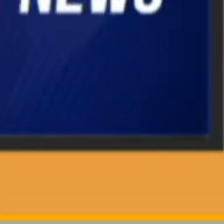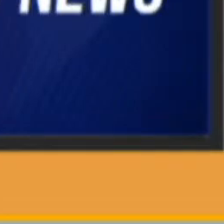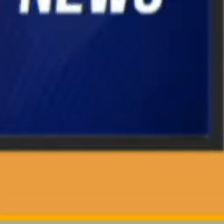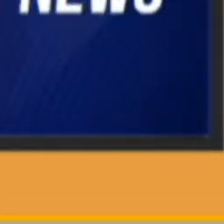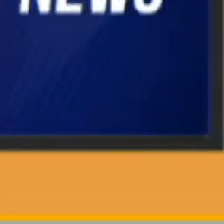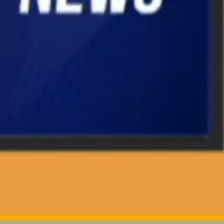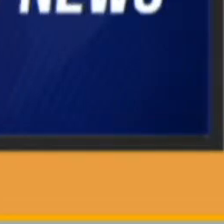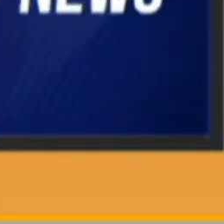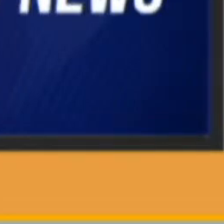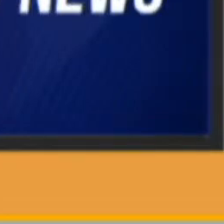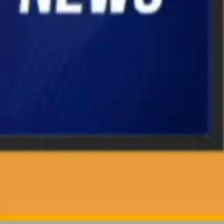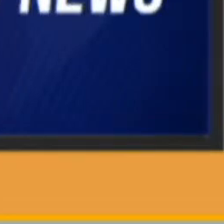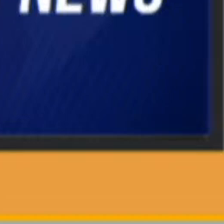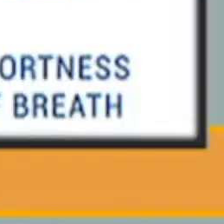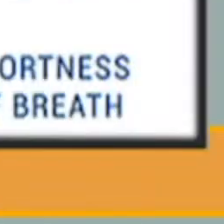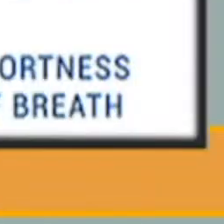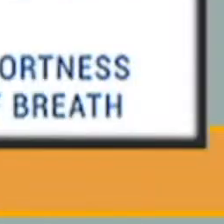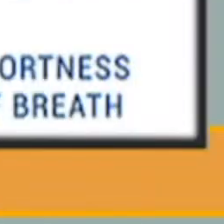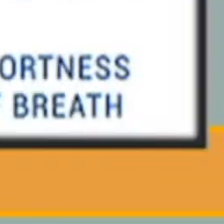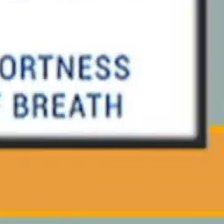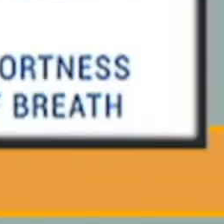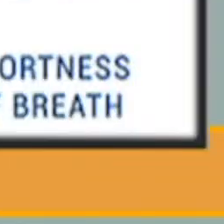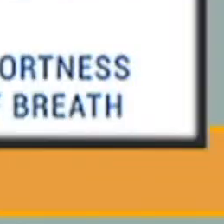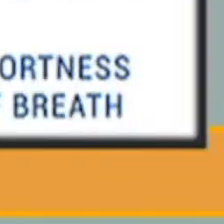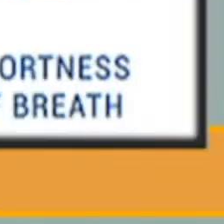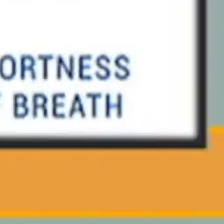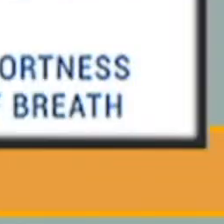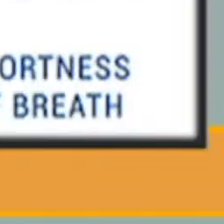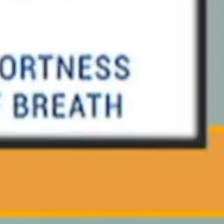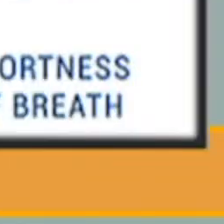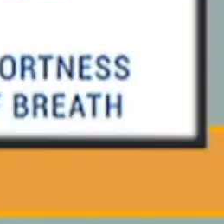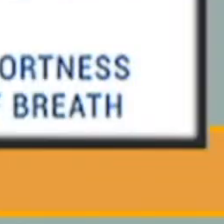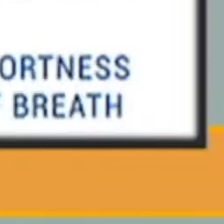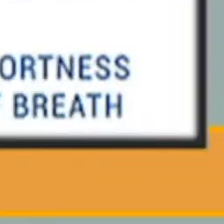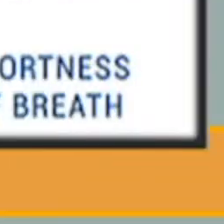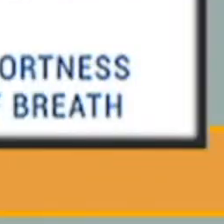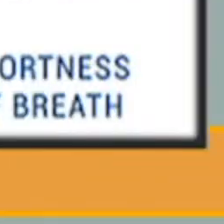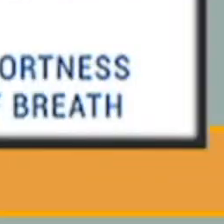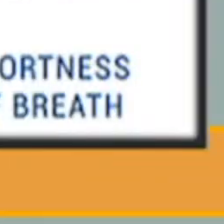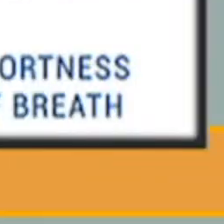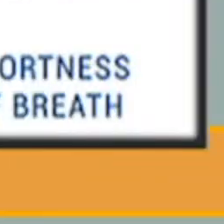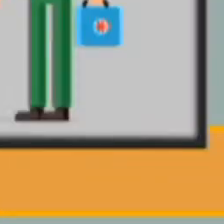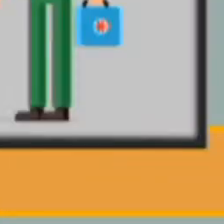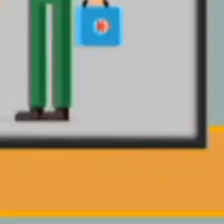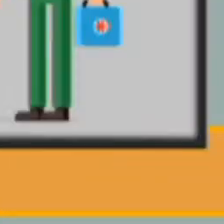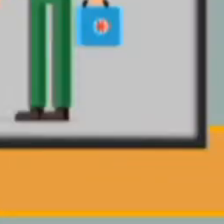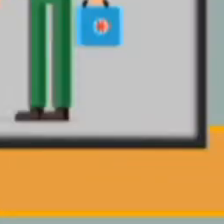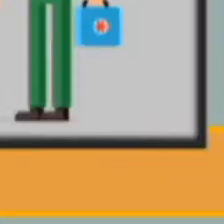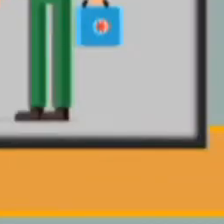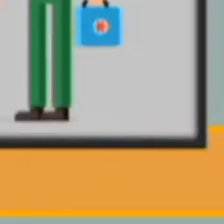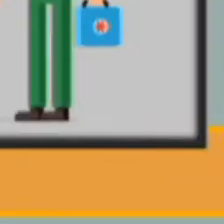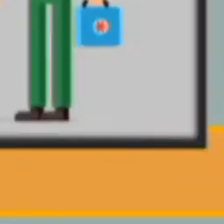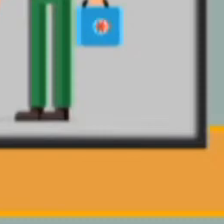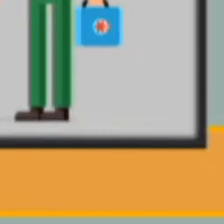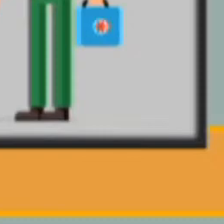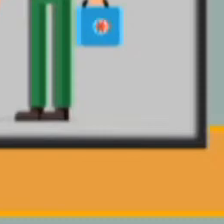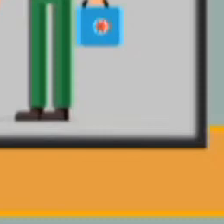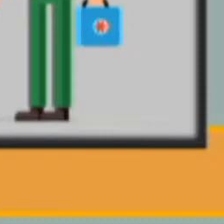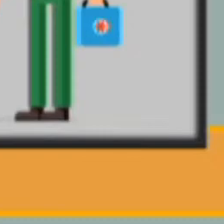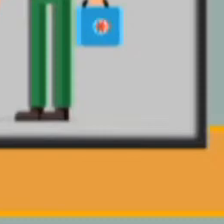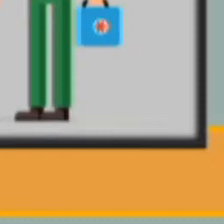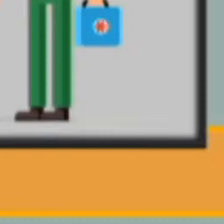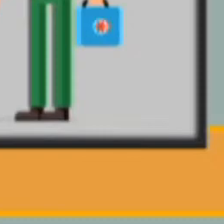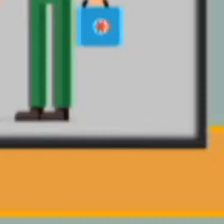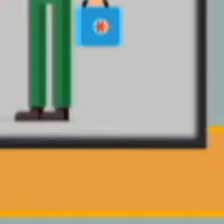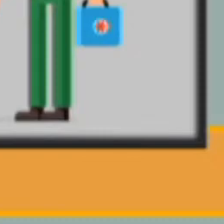ungiloshukumako. Mawutiva ngathi awusiyo lophilile kumbe uyakhohlela, uyashisa noma uphefumula kalikhulu, shayela